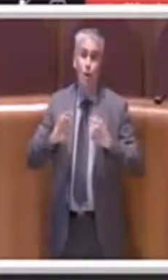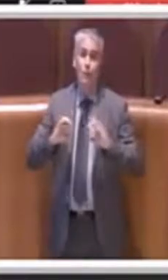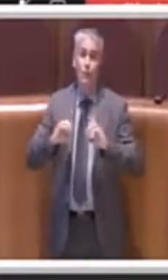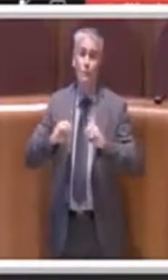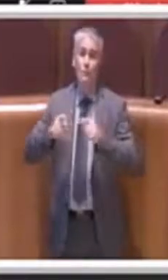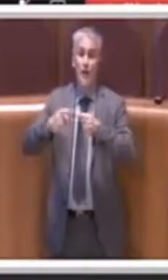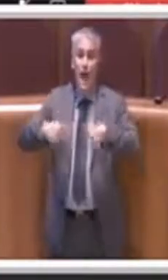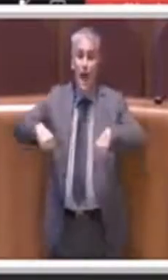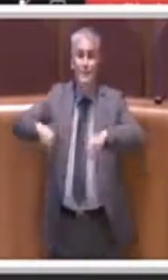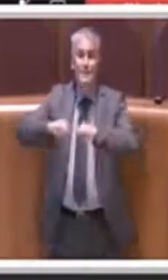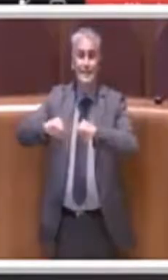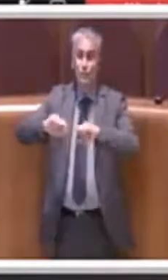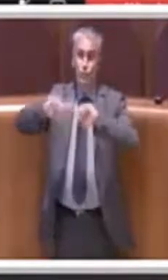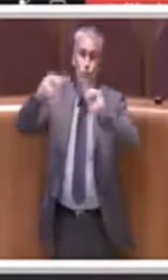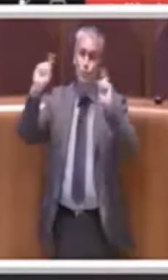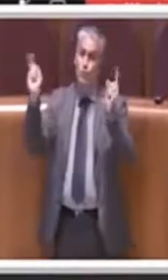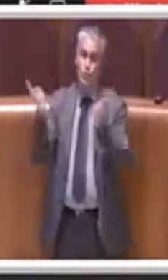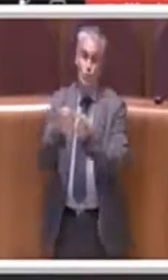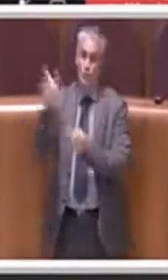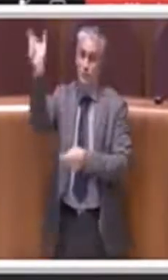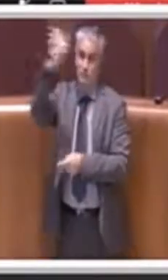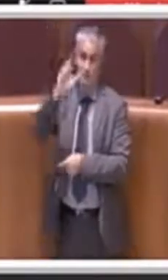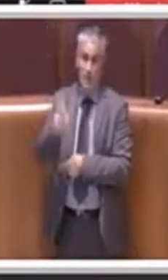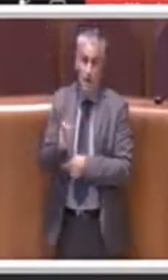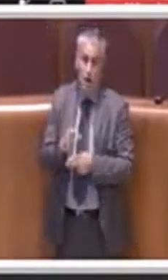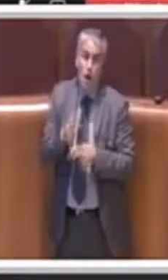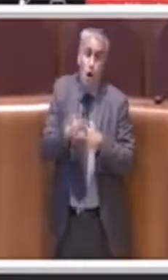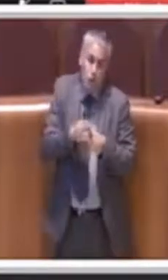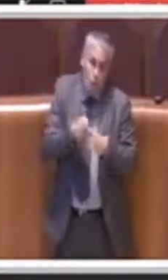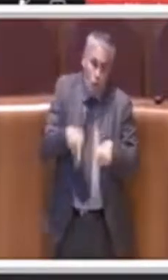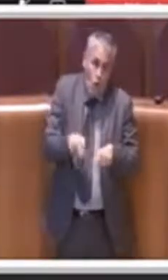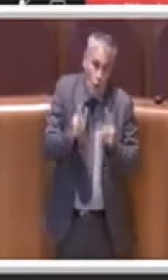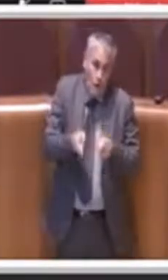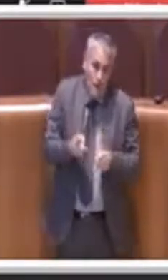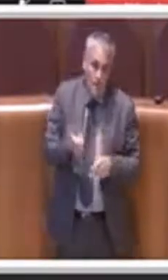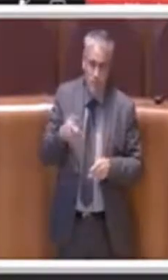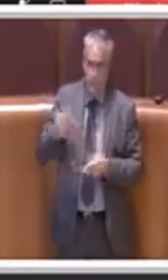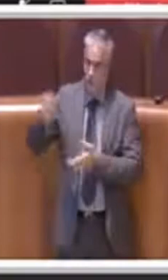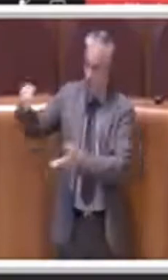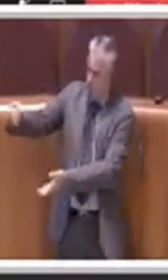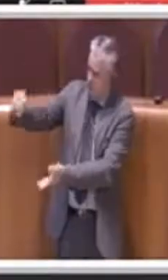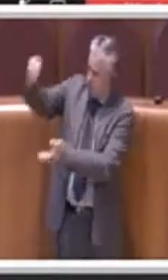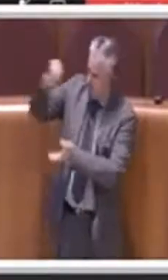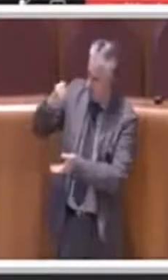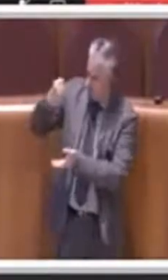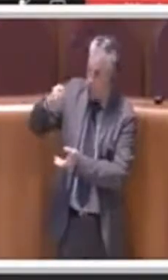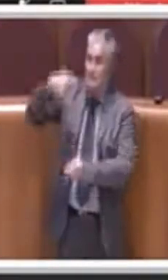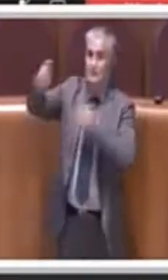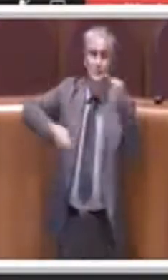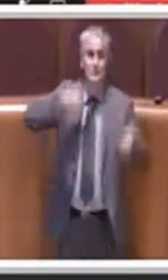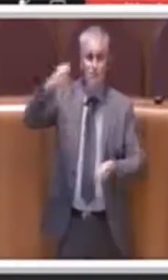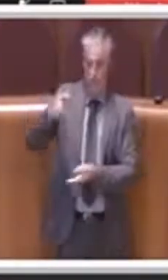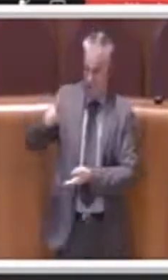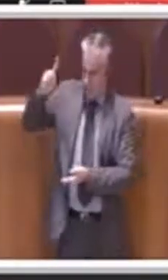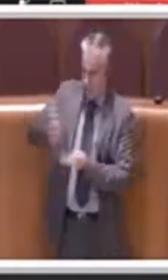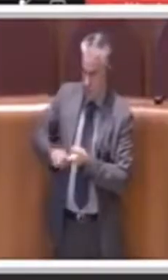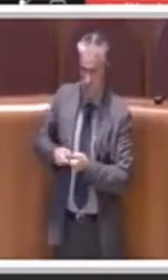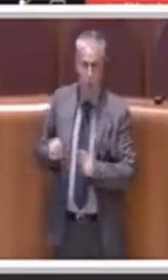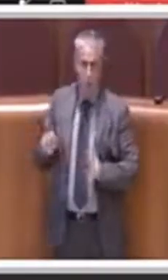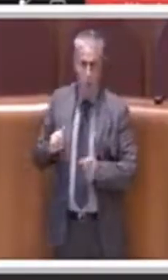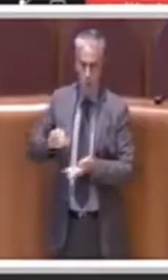amministrazioni e voi sicuramente a Roma, ma non è tanto questo, il fatto anche di avere una capacità di risparmio rispetto